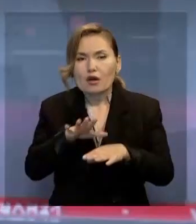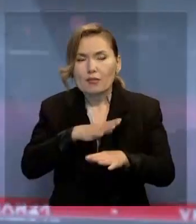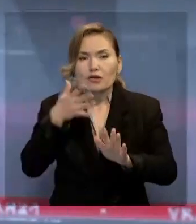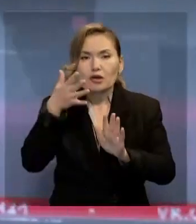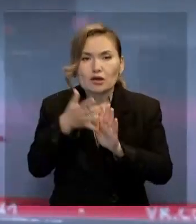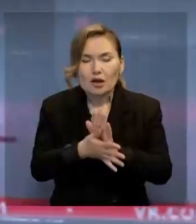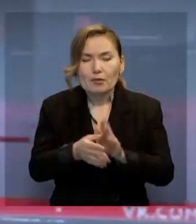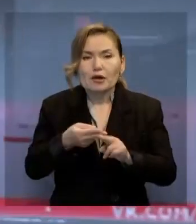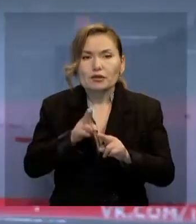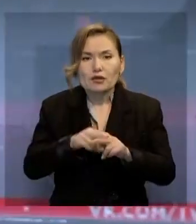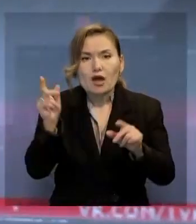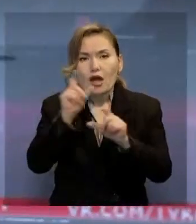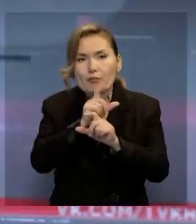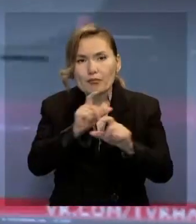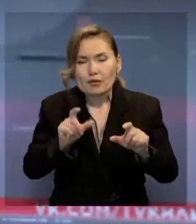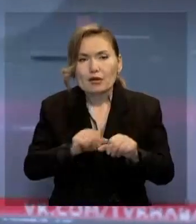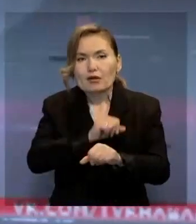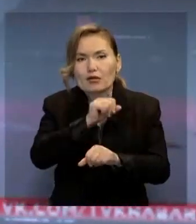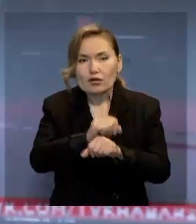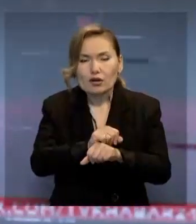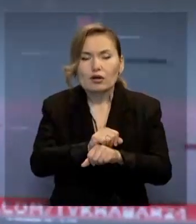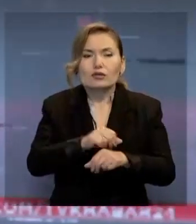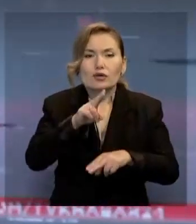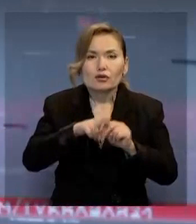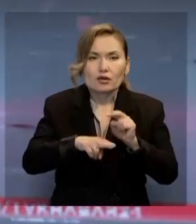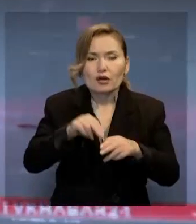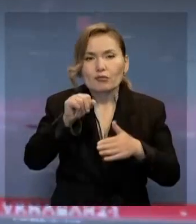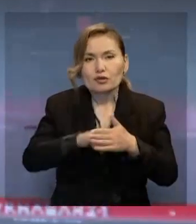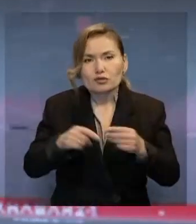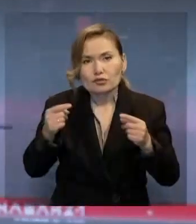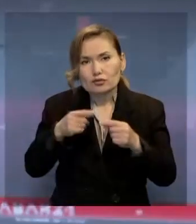жұмсалған нысандардың бүгінгі жайын тілшілерімізде көріп қайтқан еді. Бізде көрейік.